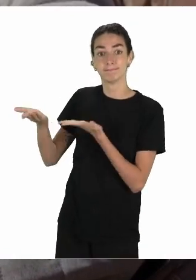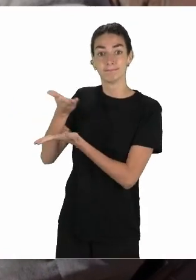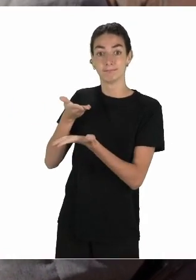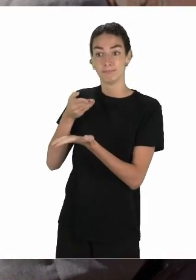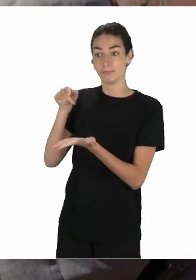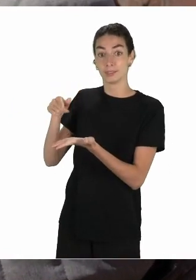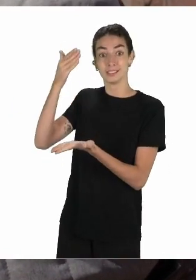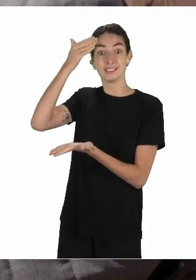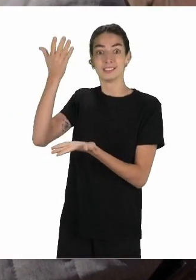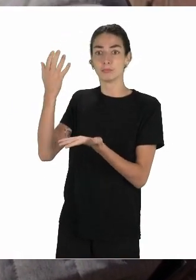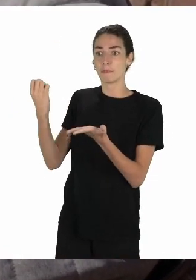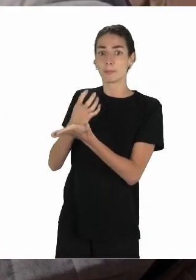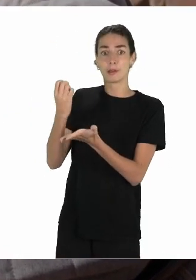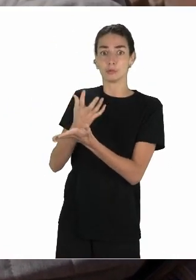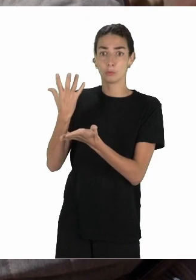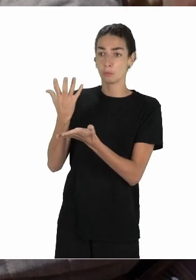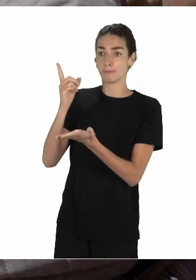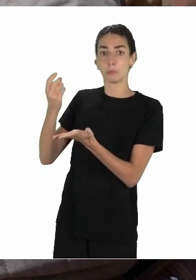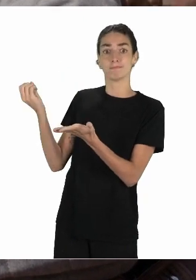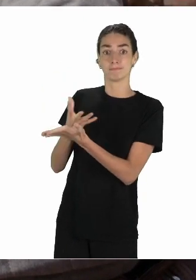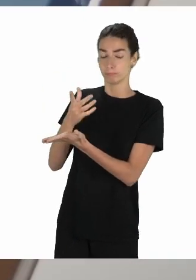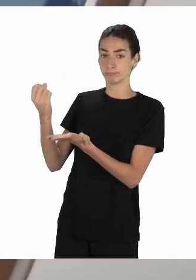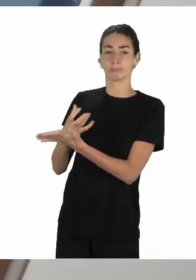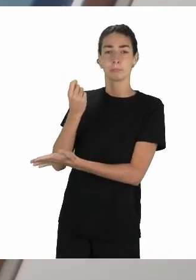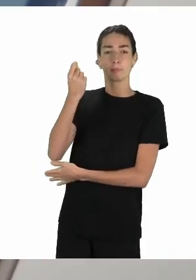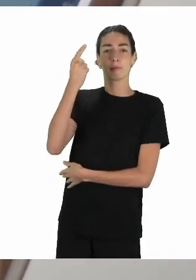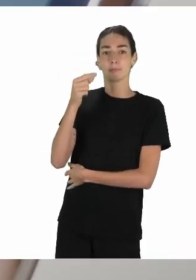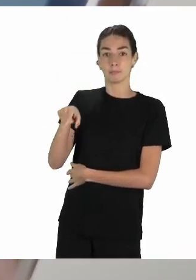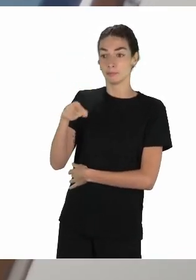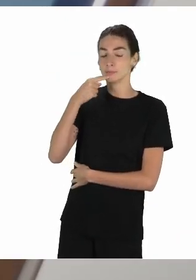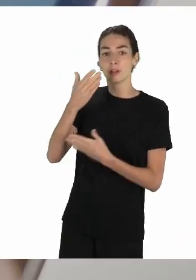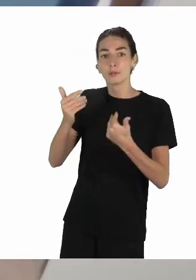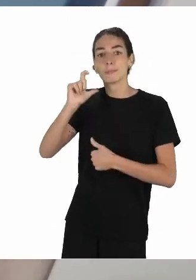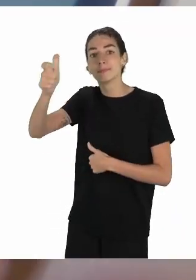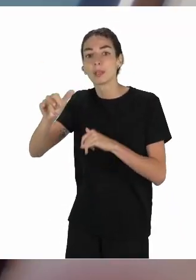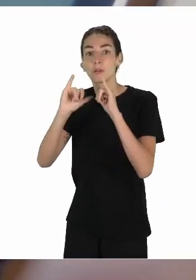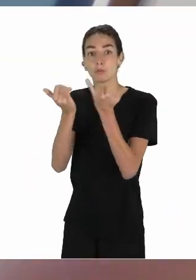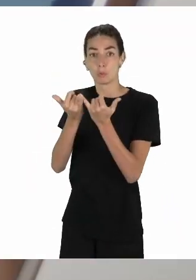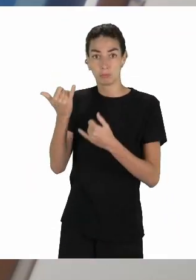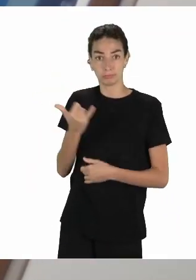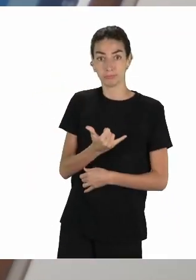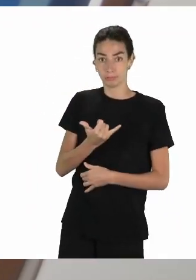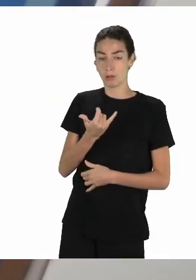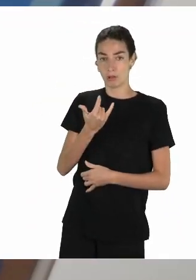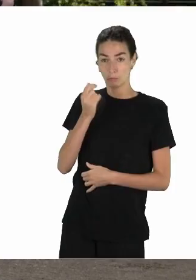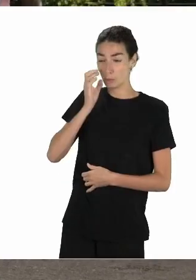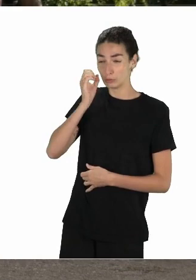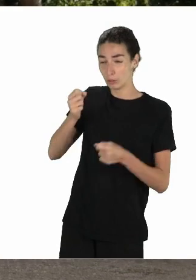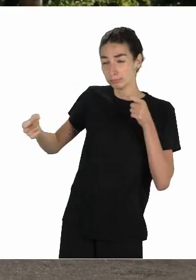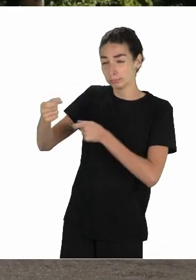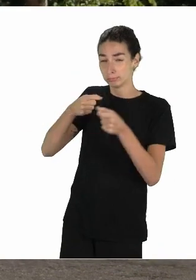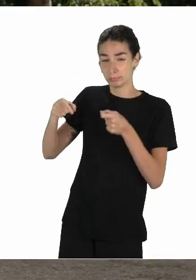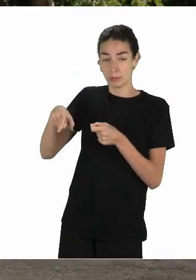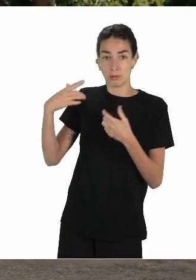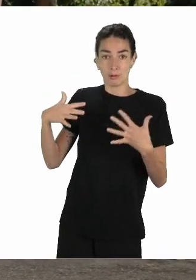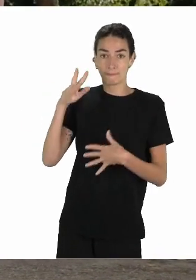elles. Ce qui fait que s'il y a une information à transmettre, tout de suite c'est transmis. On n'a pas besoin d'attendre la prochaine réunion, donc c'est vraiment tous les